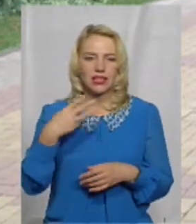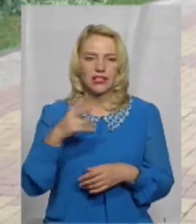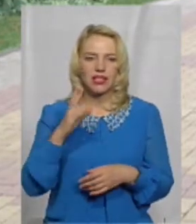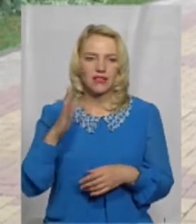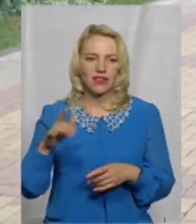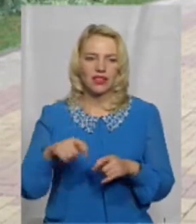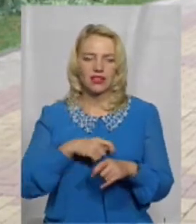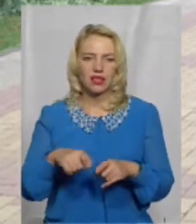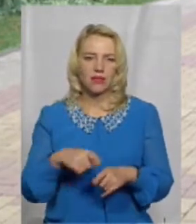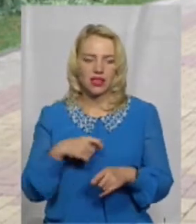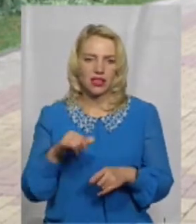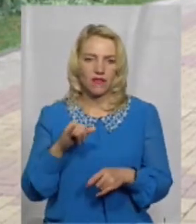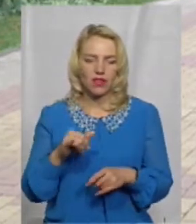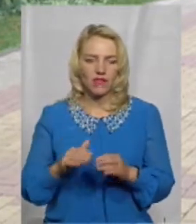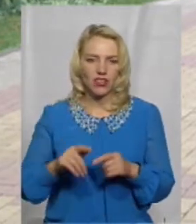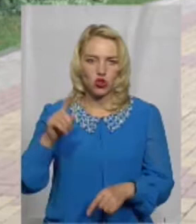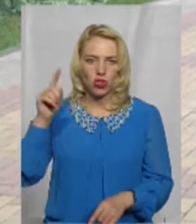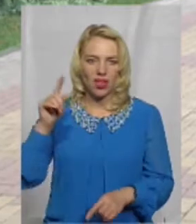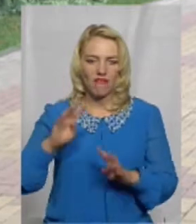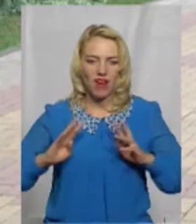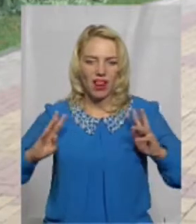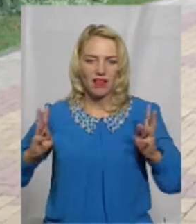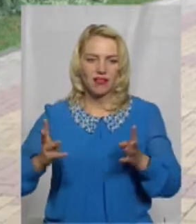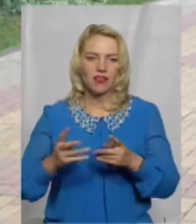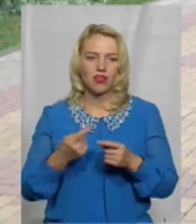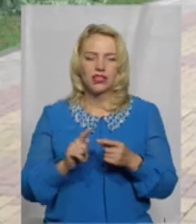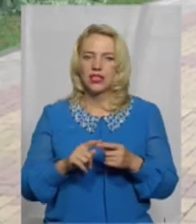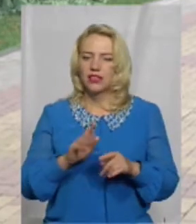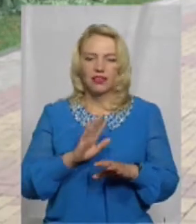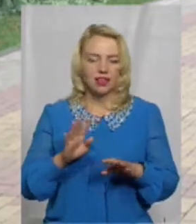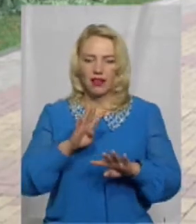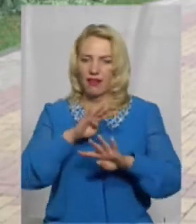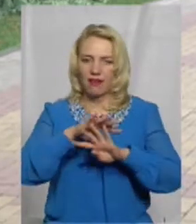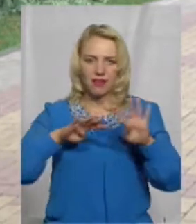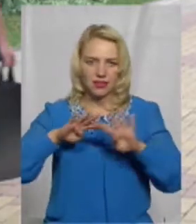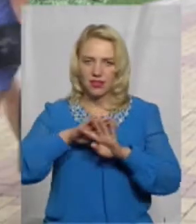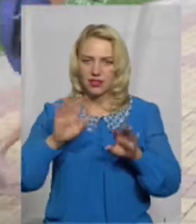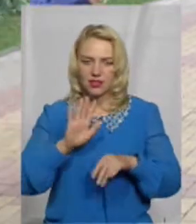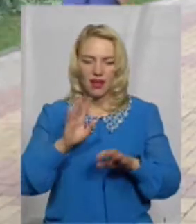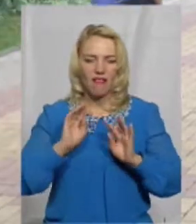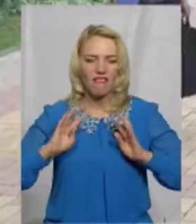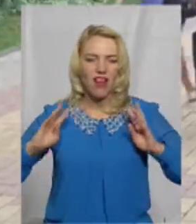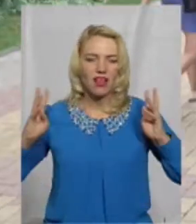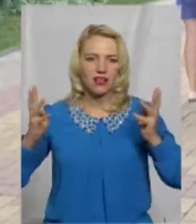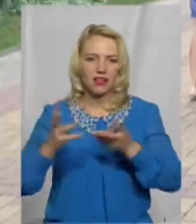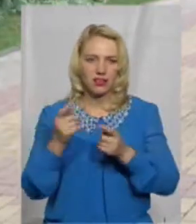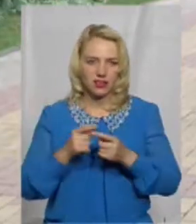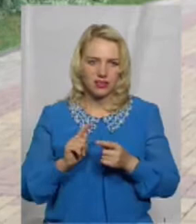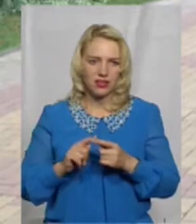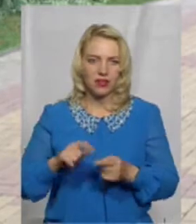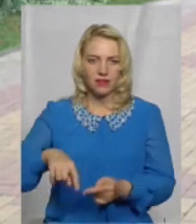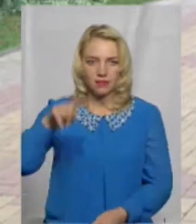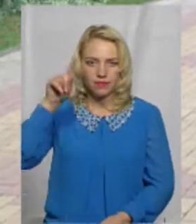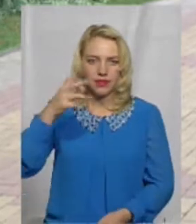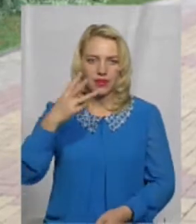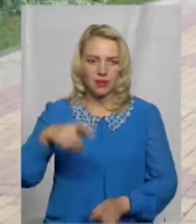метрів і висота вольєру мінімальна. Це майбутня клітка вольєр. І 3 метри мінімальна висота вольєру.